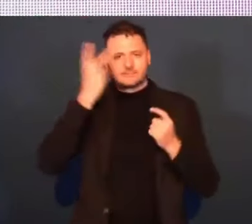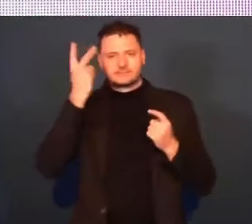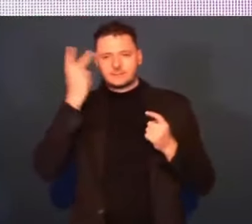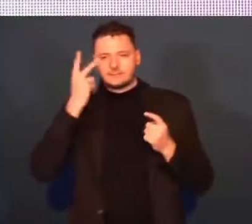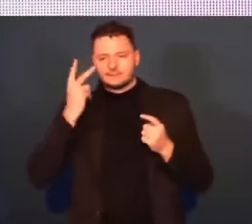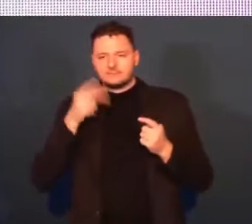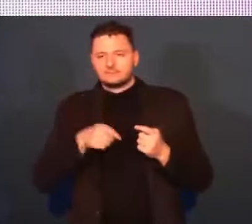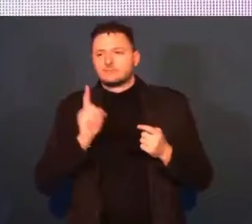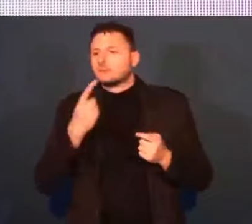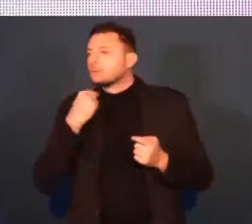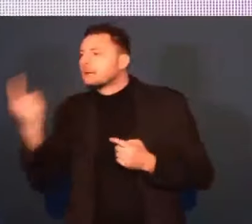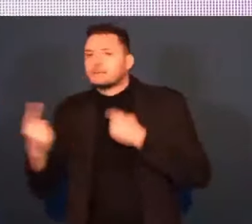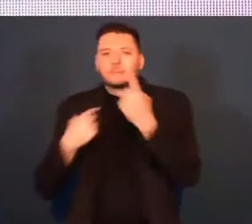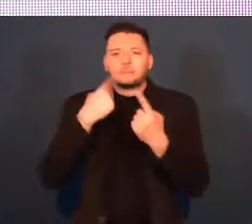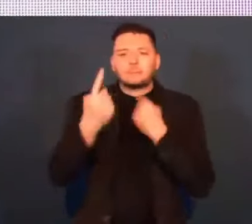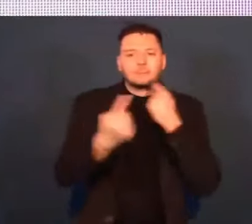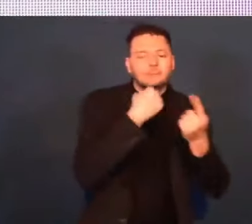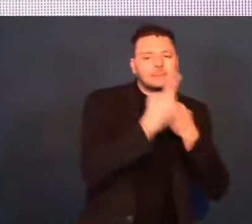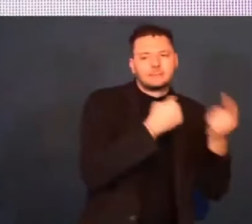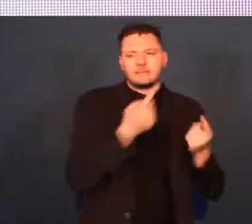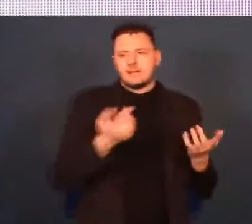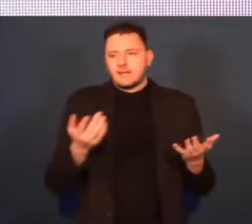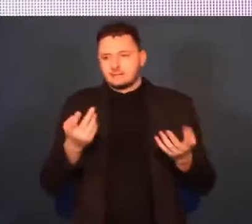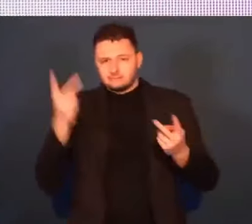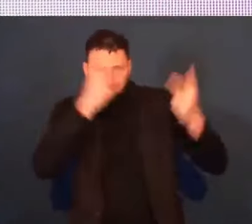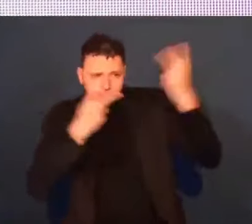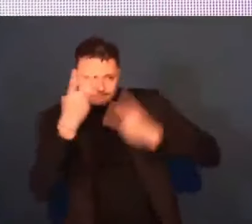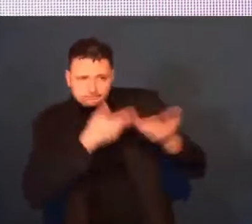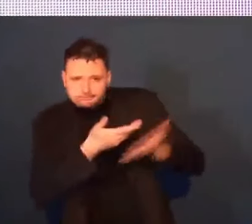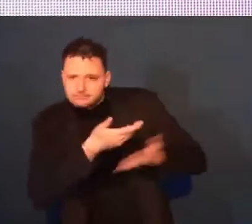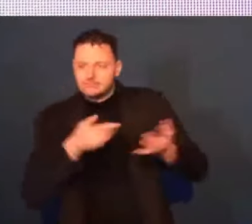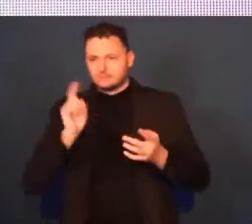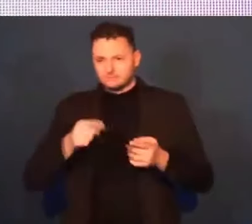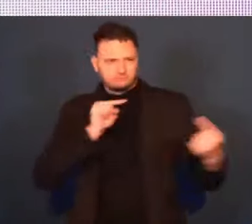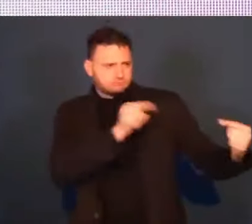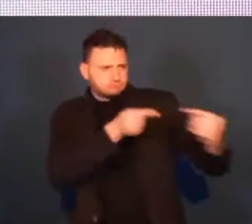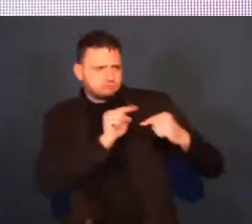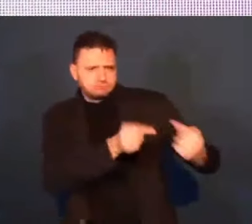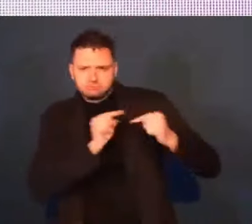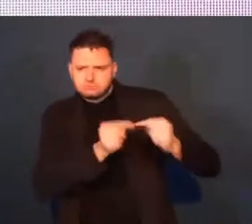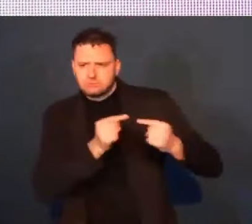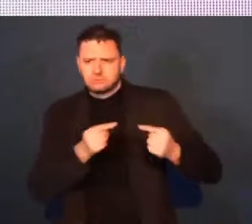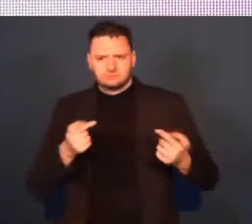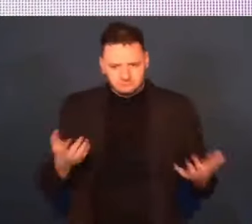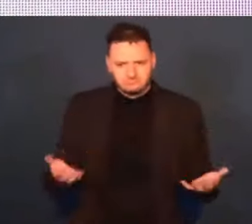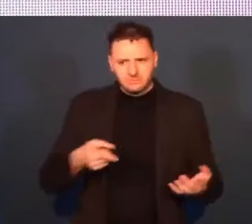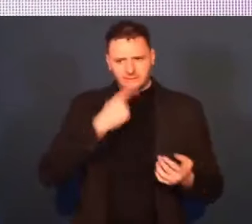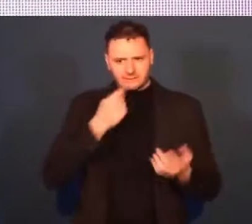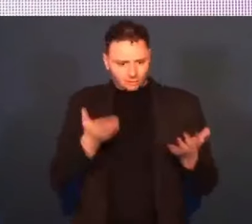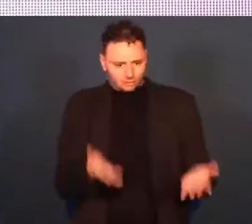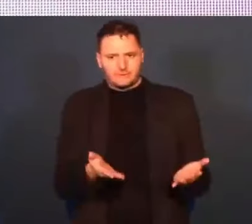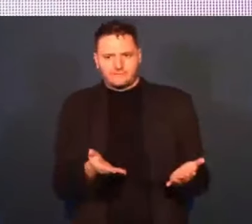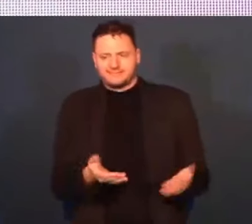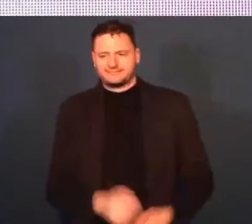питаме, че трябва да съгласуваме, че трябва да спорим, са това, което си струва. Във всеки един от тези моменти, дали в